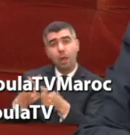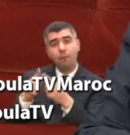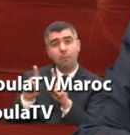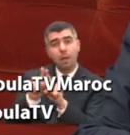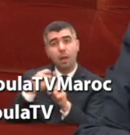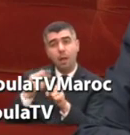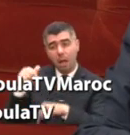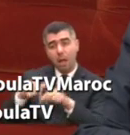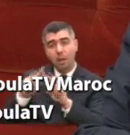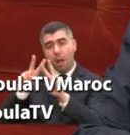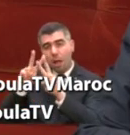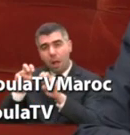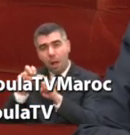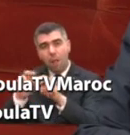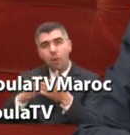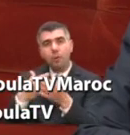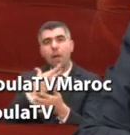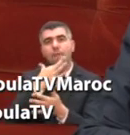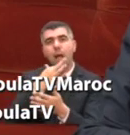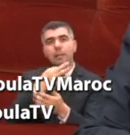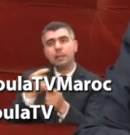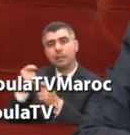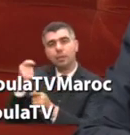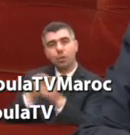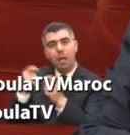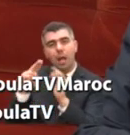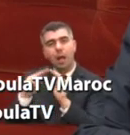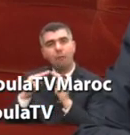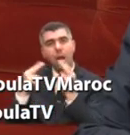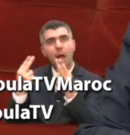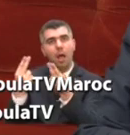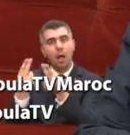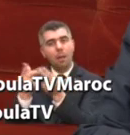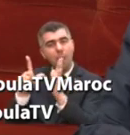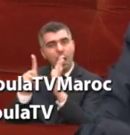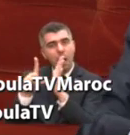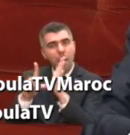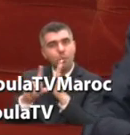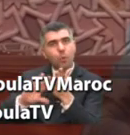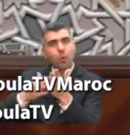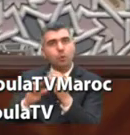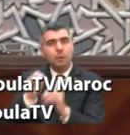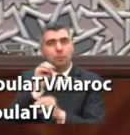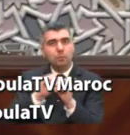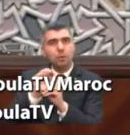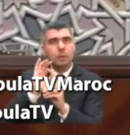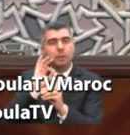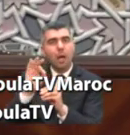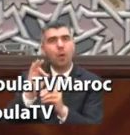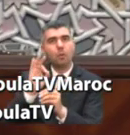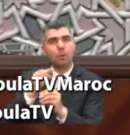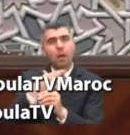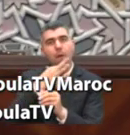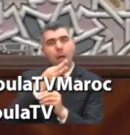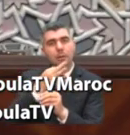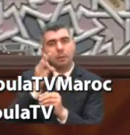الوطنيه للتنسيق قصد تسهيل مساطر التجاره الخارجيه، وذلك قصد منحها الوضع القانوني والوسائل المناسبه لانجاز المهام ديالها لتسهيل مساطر التجاره